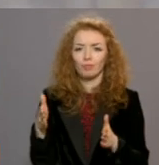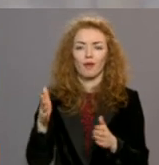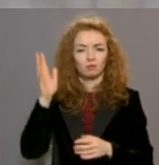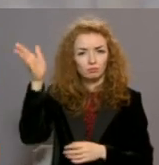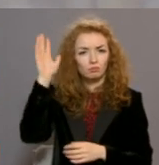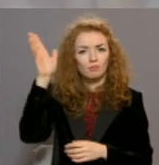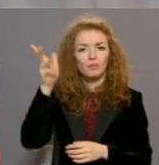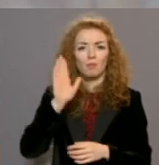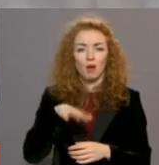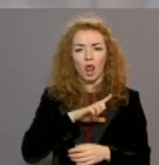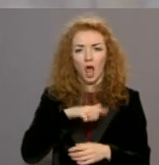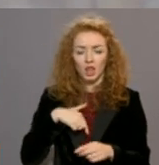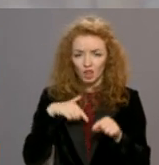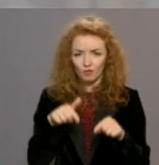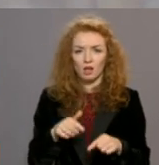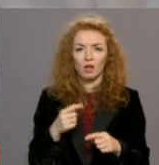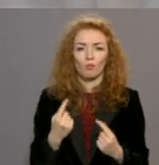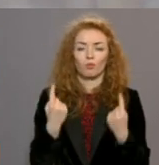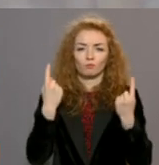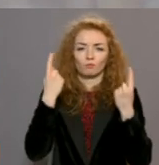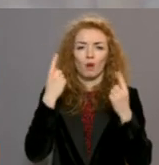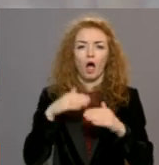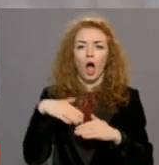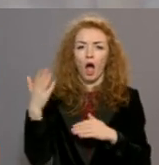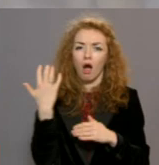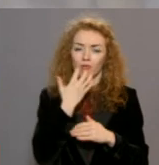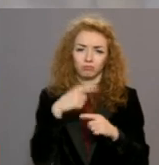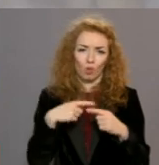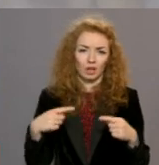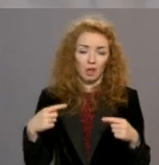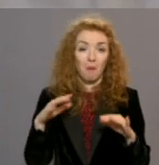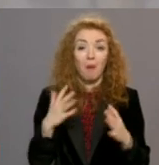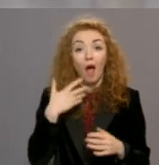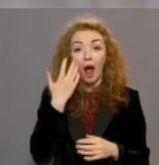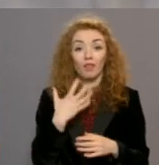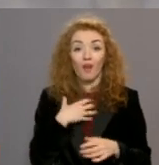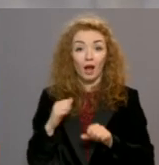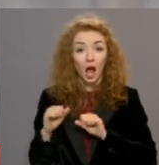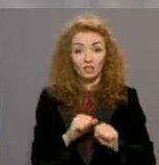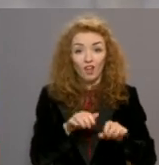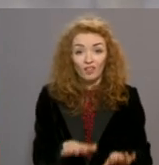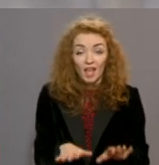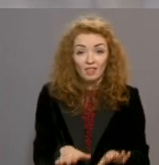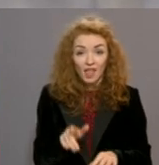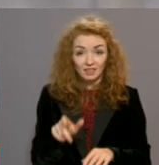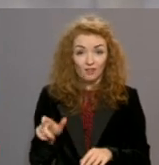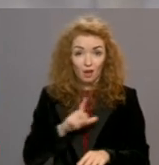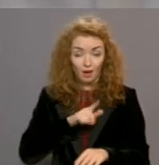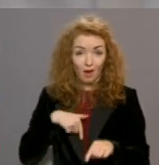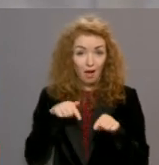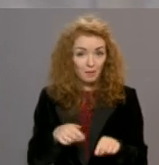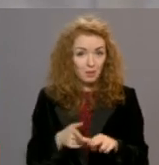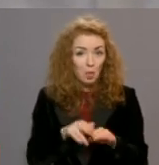tik Latvijai būtiskajiem ārpolitiskajiem jautājumiem, bet tad, kad ir jāizstāv vietējie cilvēki šeit Latvijā,